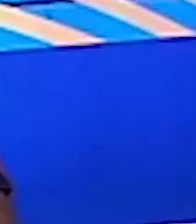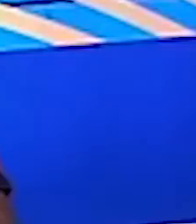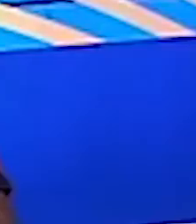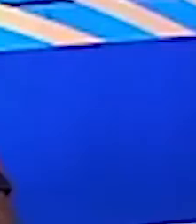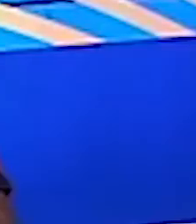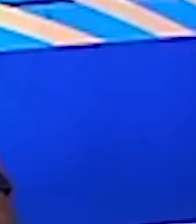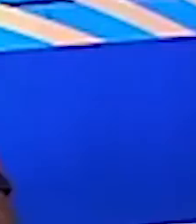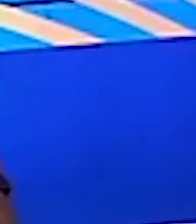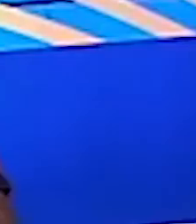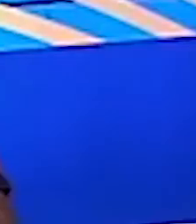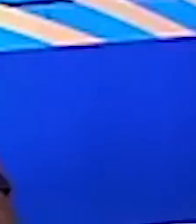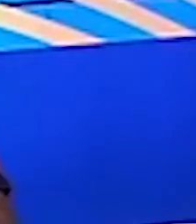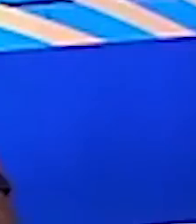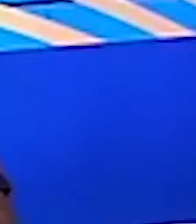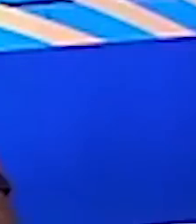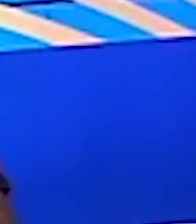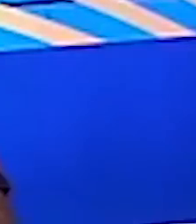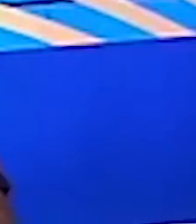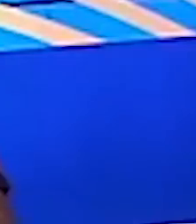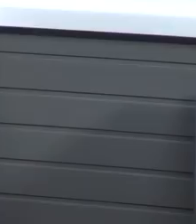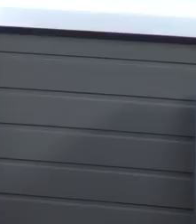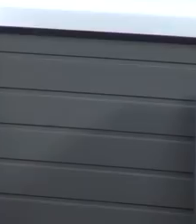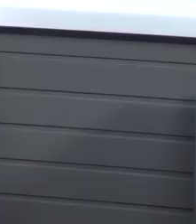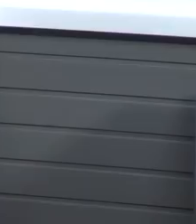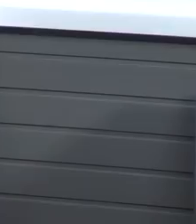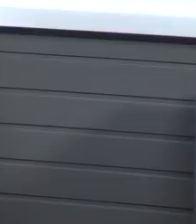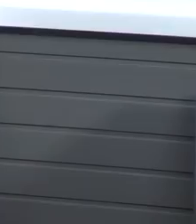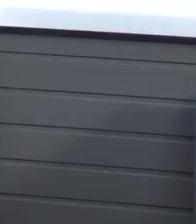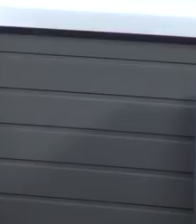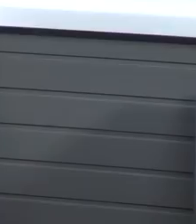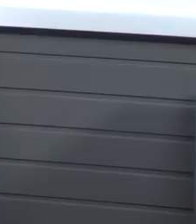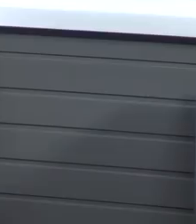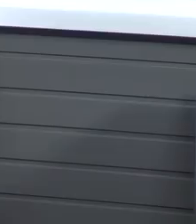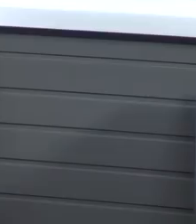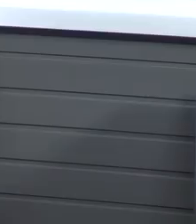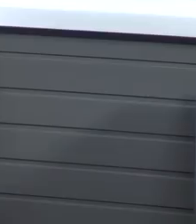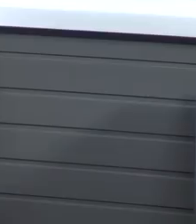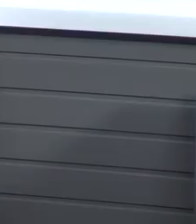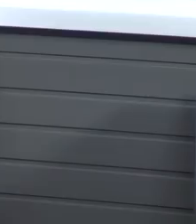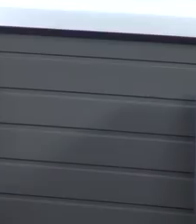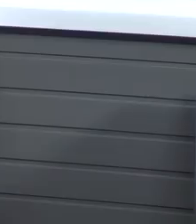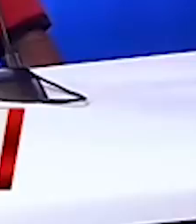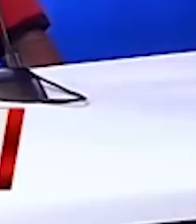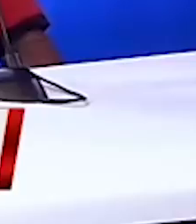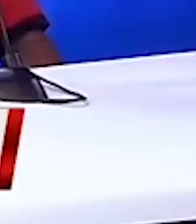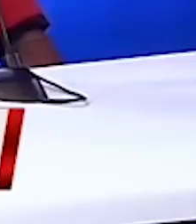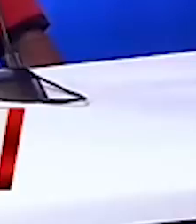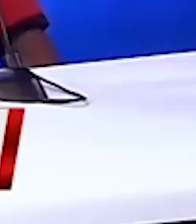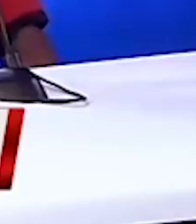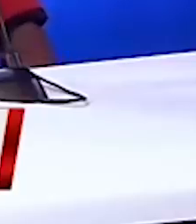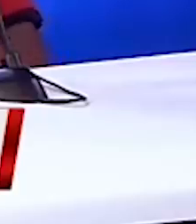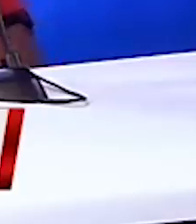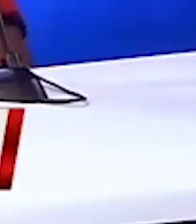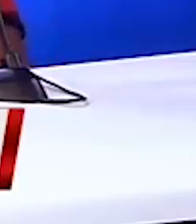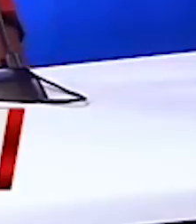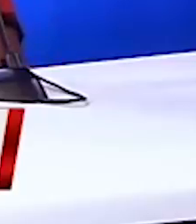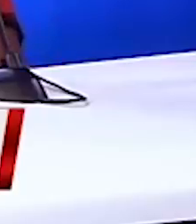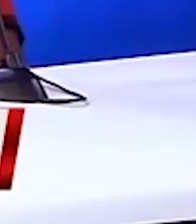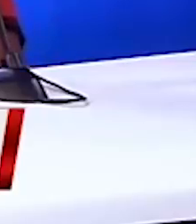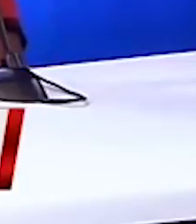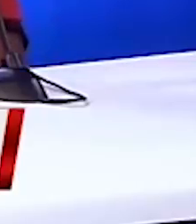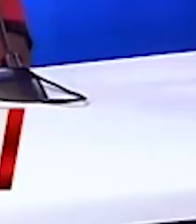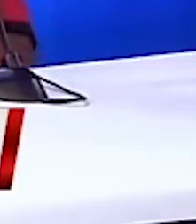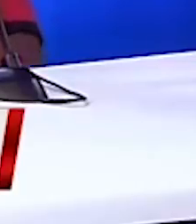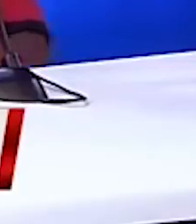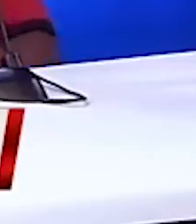alahas. Ayan ang isa sa ipinagmamalaki ng bansa, ang mga Pinay na talagang mapagkawang gawa. Walang mahirap na buhay kung ang puso'y